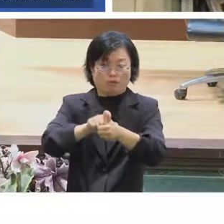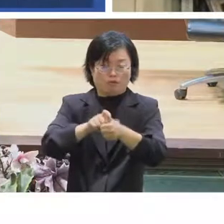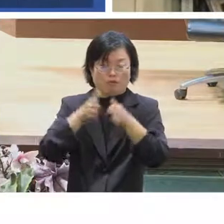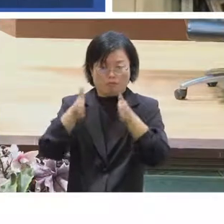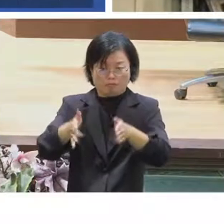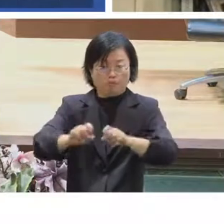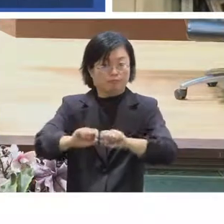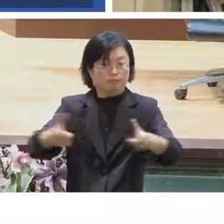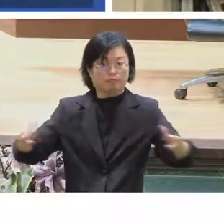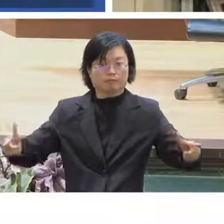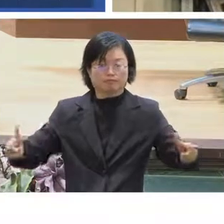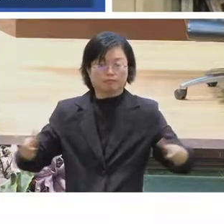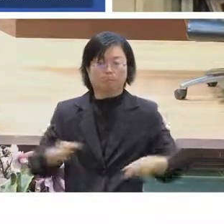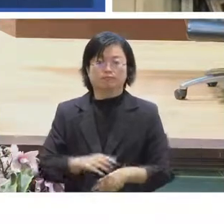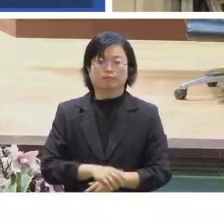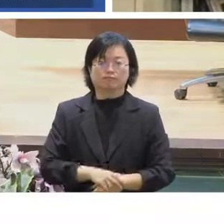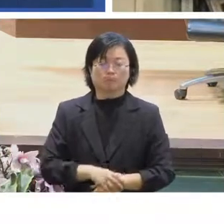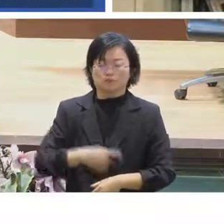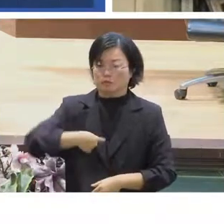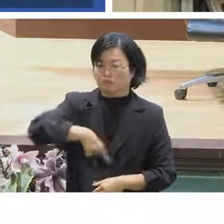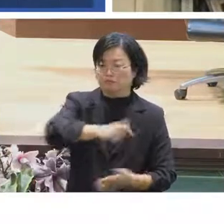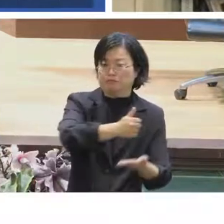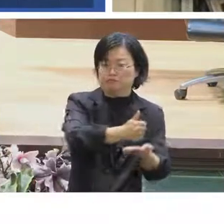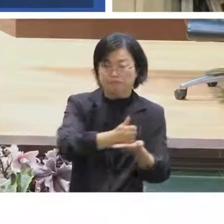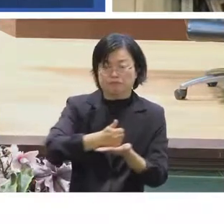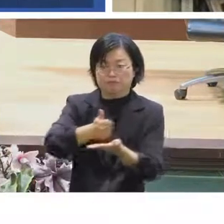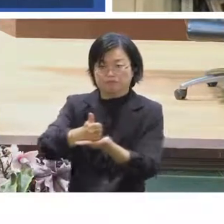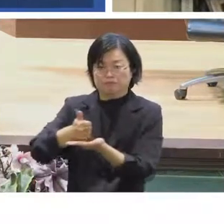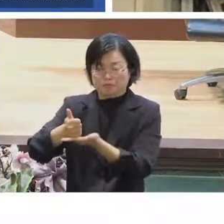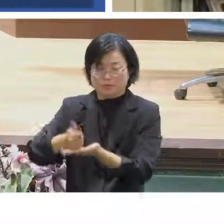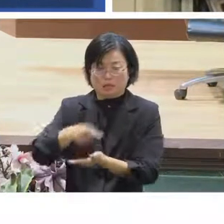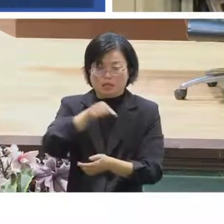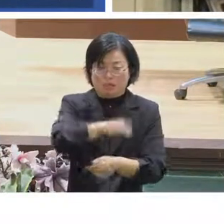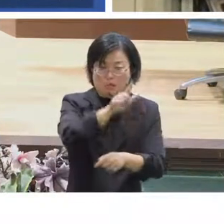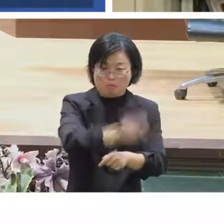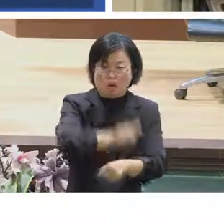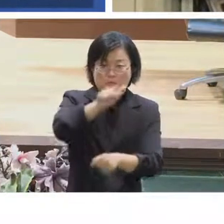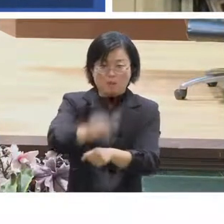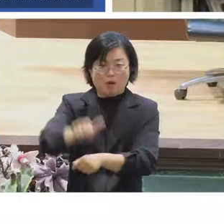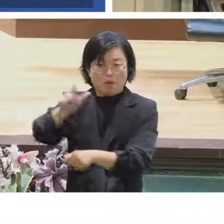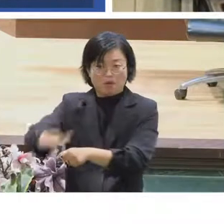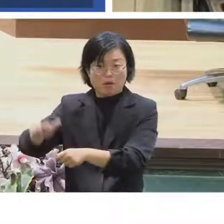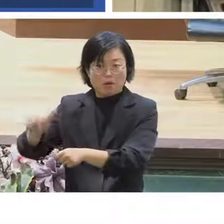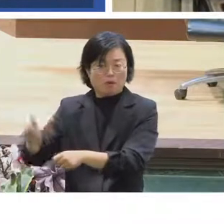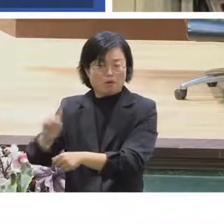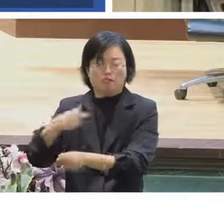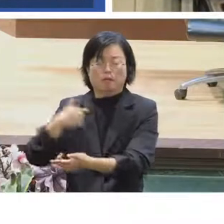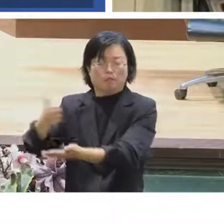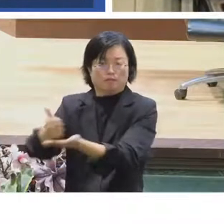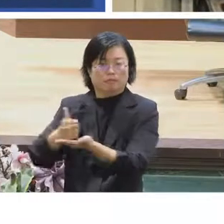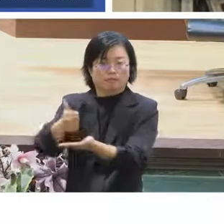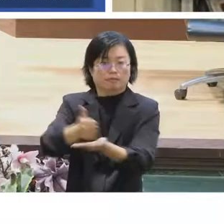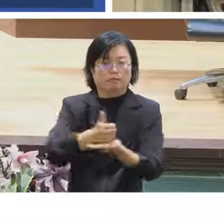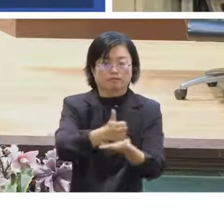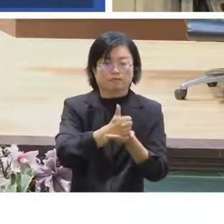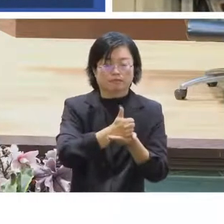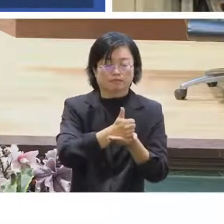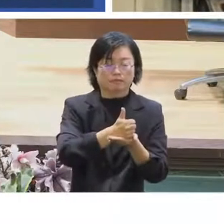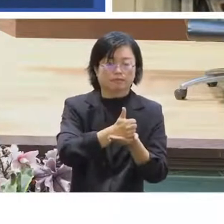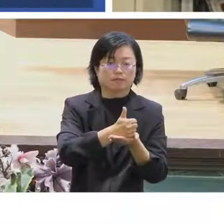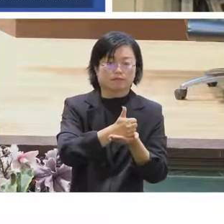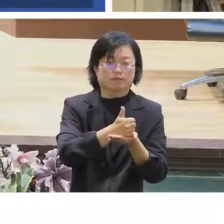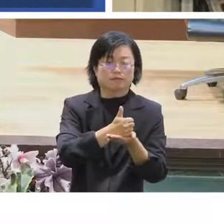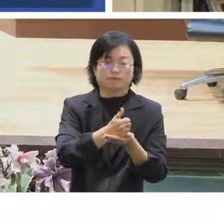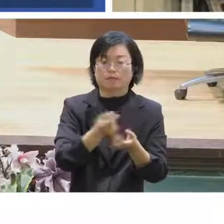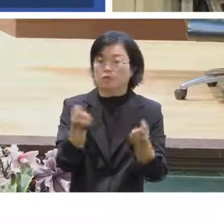这样的一些 seminar， 然后去邀请熟悉这个领域的人，特别是一些activists， 一